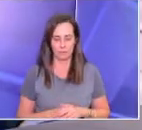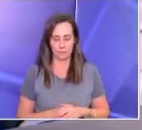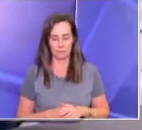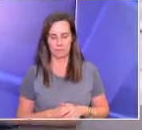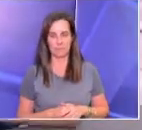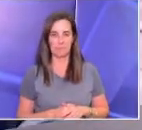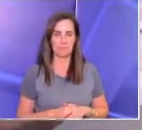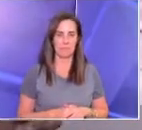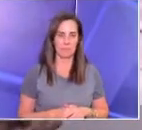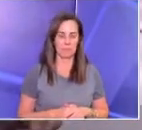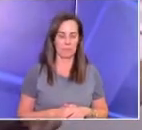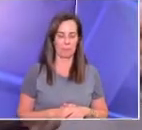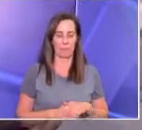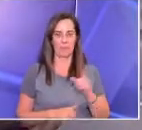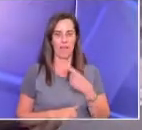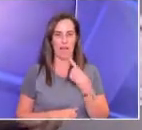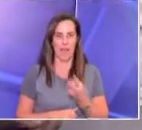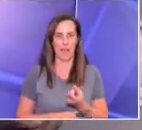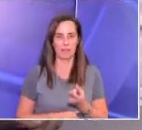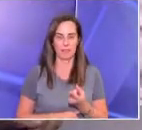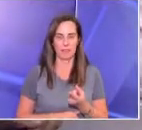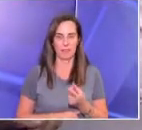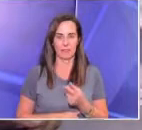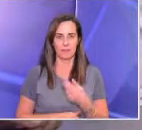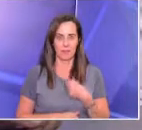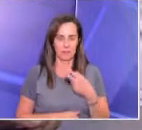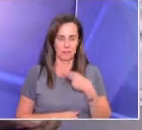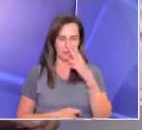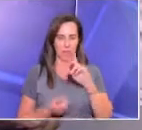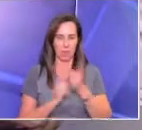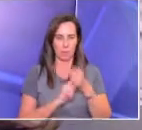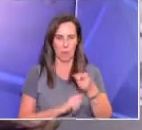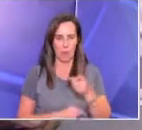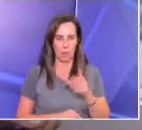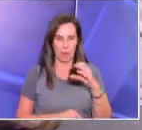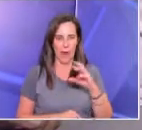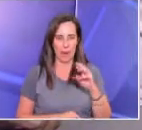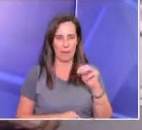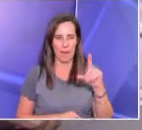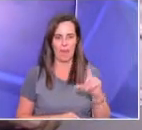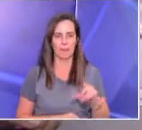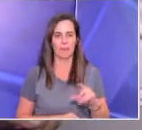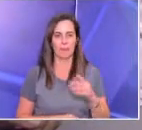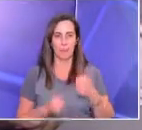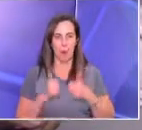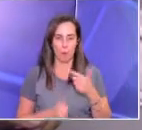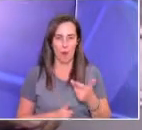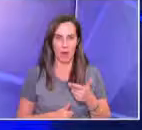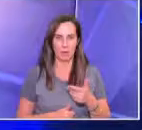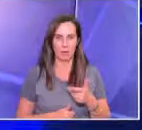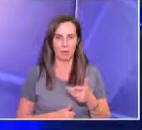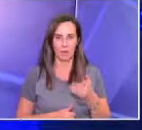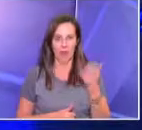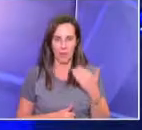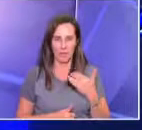פה קווים אדומים. שמע, קודם כל, אני חייב להגיד שאני מנסה לשים את עצמי בנעליו של כרמל שאמה, ואם מועמד נגדו הייתי מתמודד,